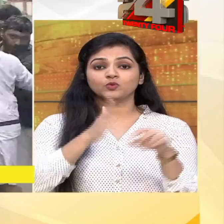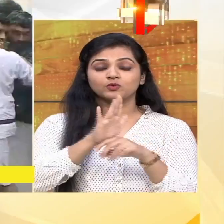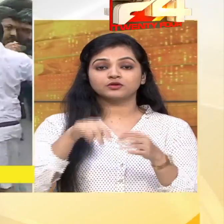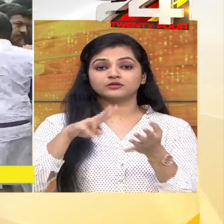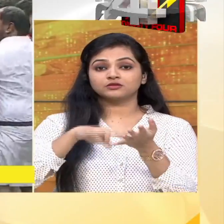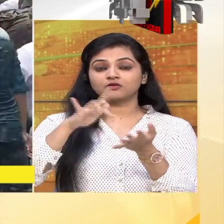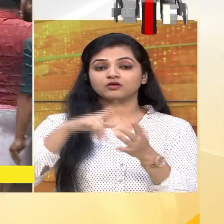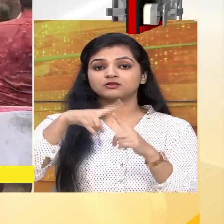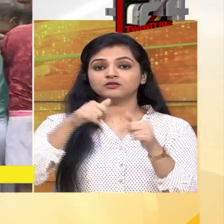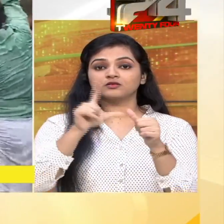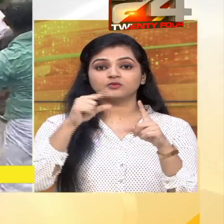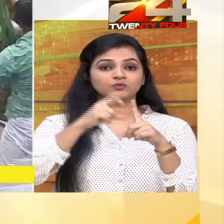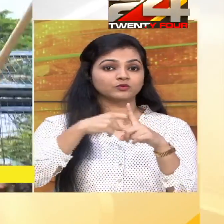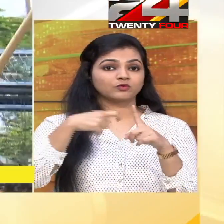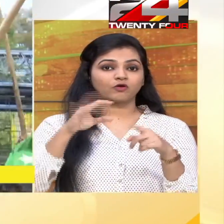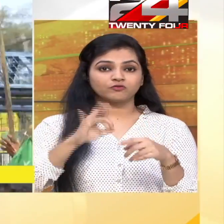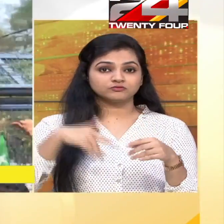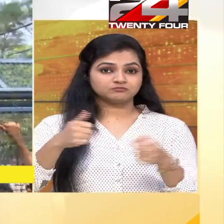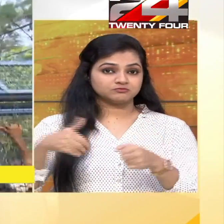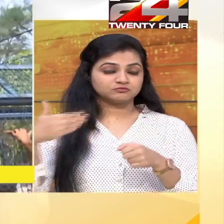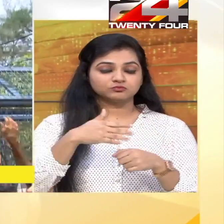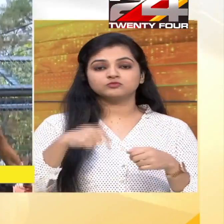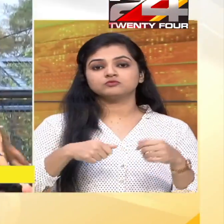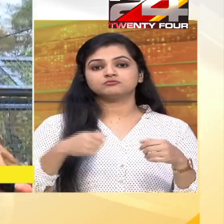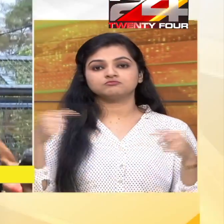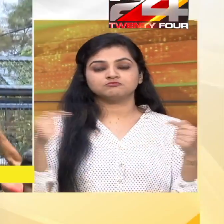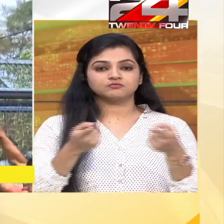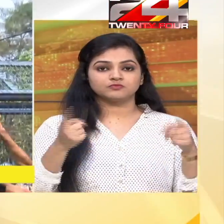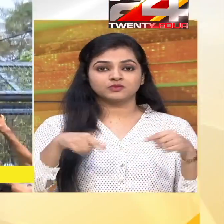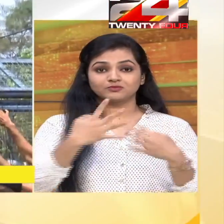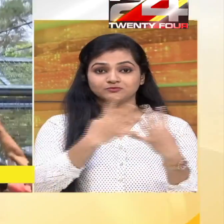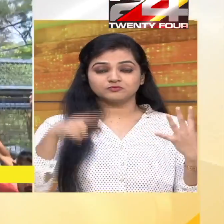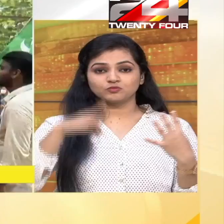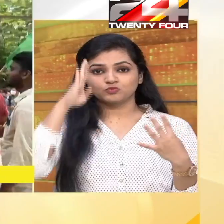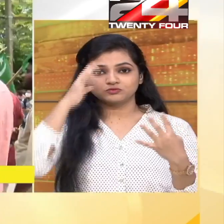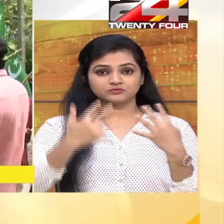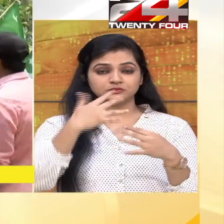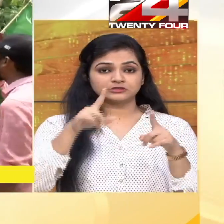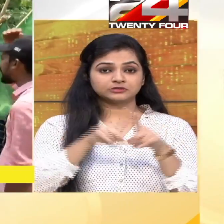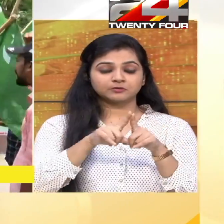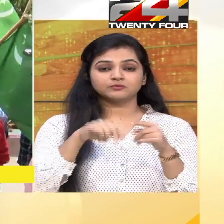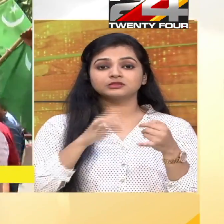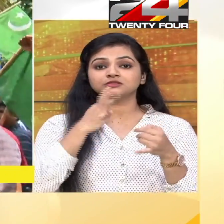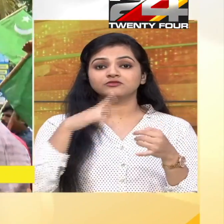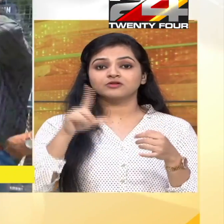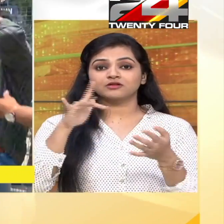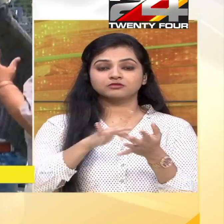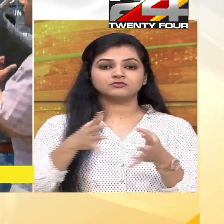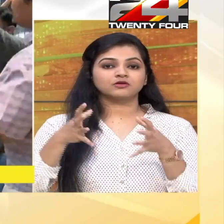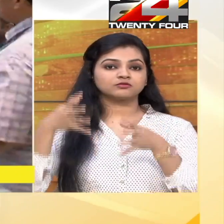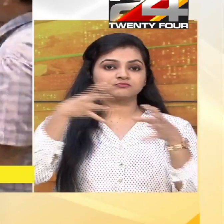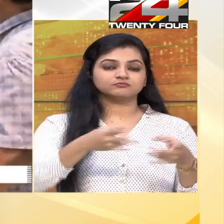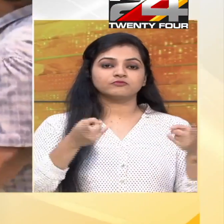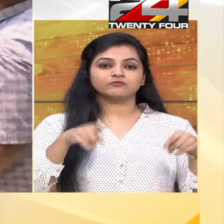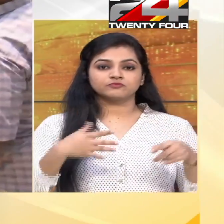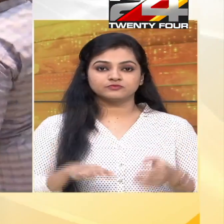നെയ്യാറ്റിൻകര താലൂക്ക് ഓഫീസ് മാർച്ചിലും സംഘർഷമുണ്ടായി. പോലീസ് വലയം ഭേദിച്ചെത്തിയ പ്രതിഷേധക്കാർ തഹസിൽദാരുടെ ഓഫീസിൽ സിൽവർ ലൈൻ സർവേക്കല്ല് സ്ഥാപിക്കുകയും ചെയ്തു.